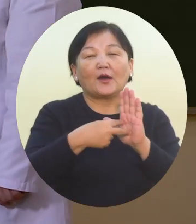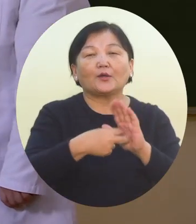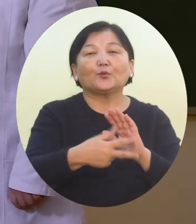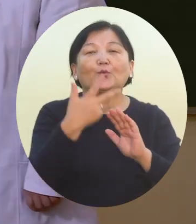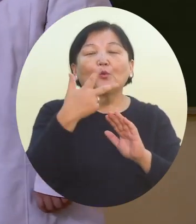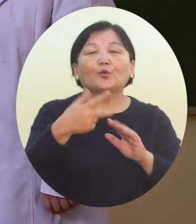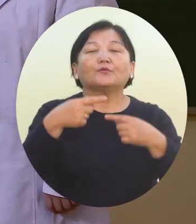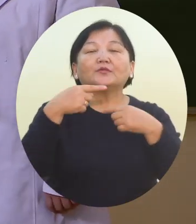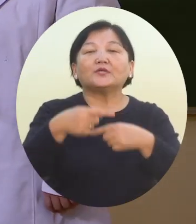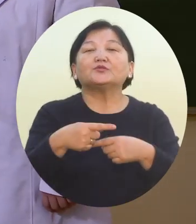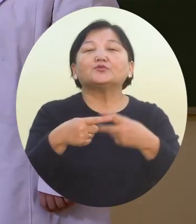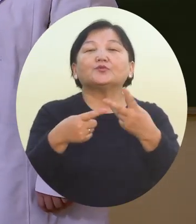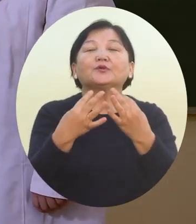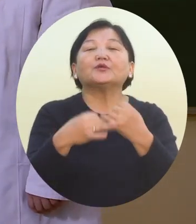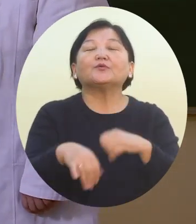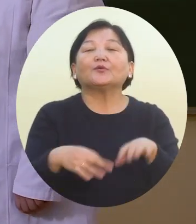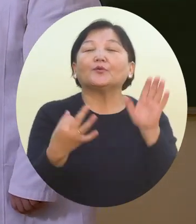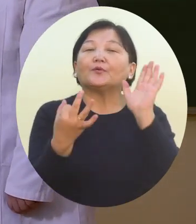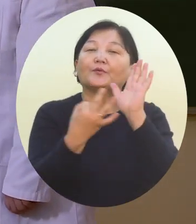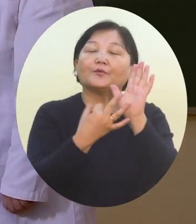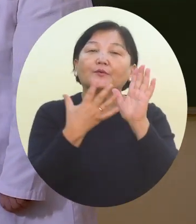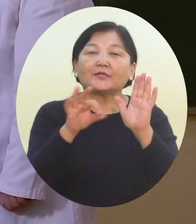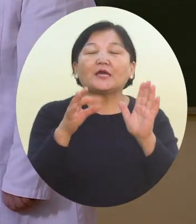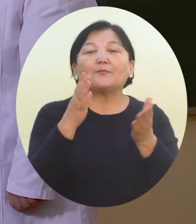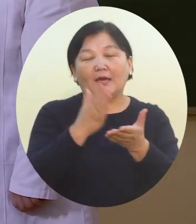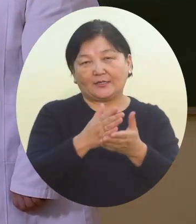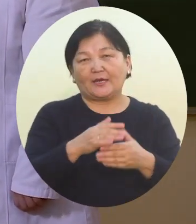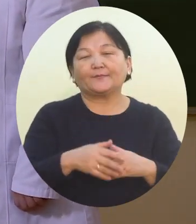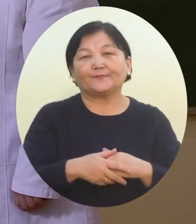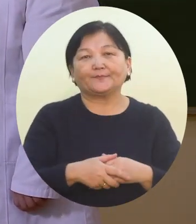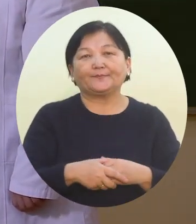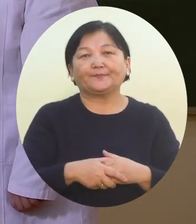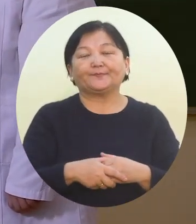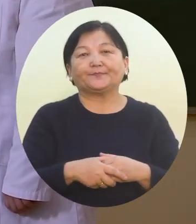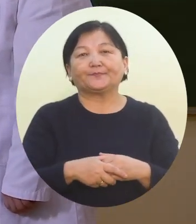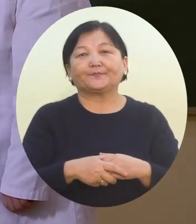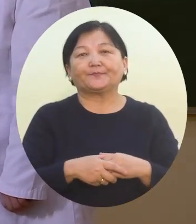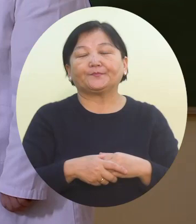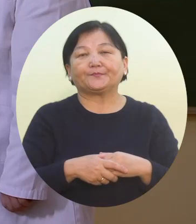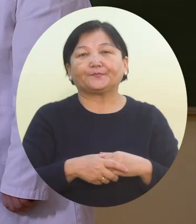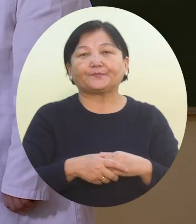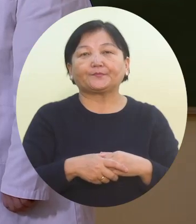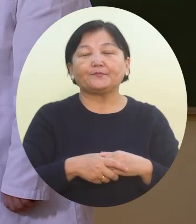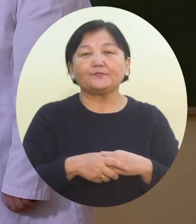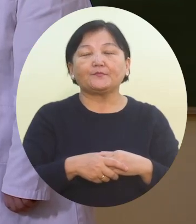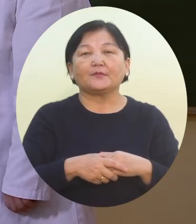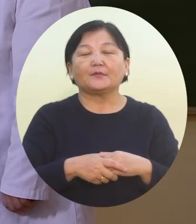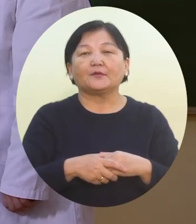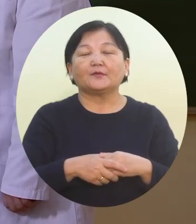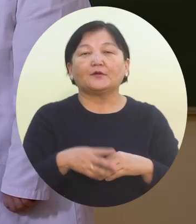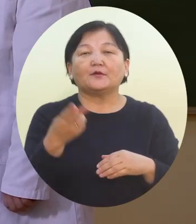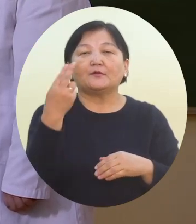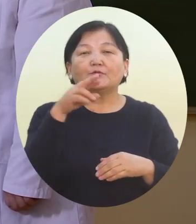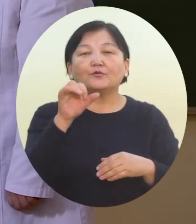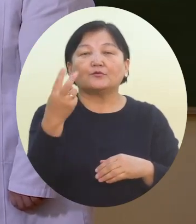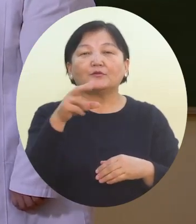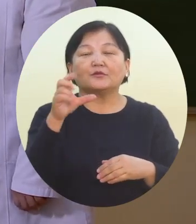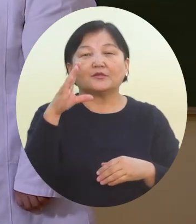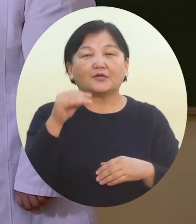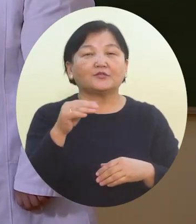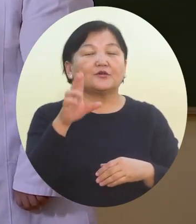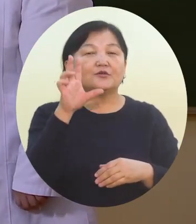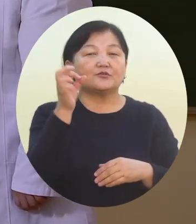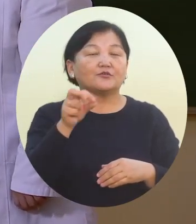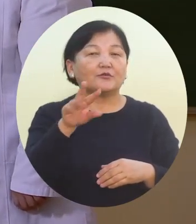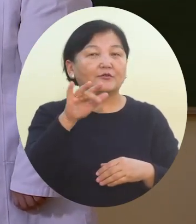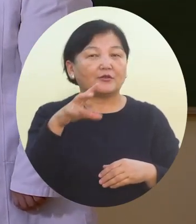За тэгэхээр багшийнхан дундаж бол 80 гарч байна. Тэгэхээр судас багшийнхан судасны дундаж зохиолтын тоо 80